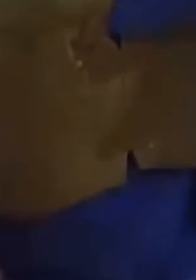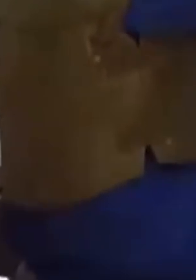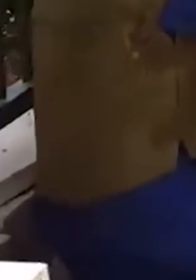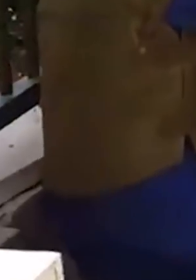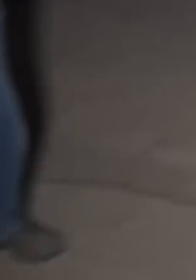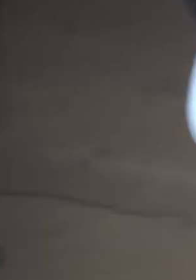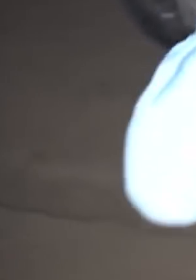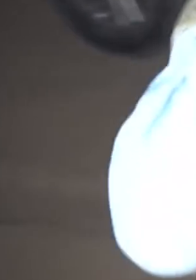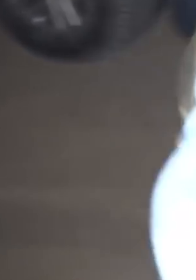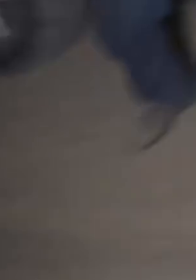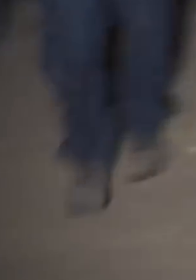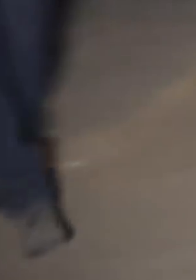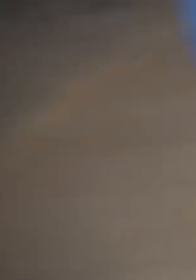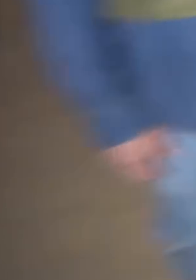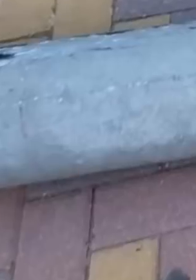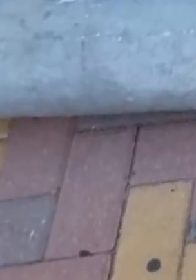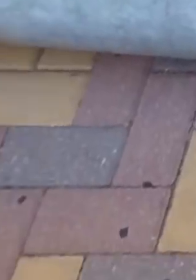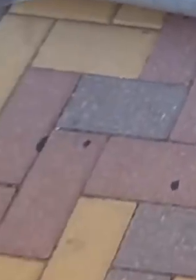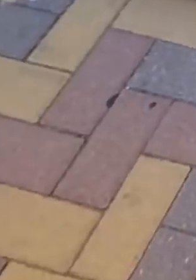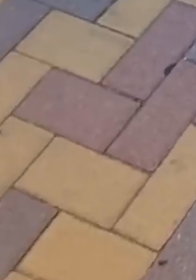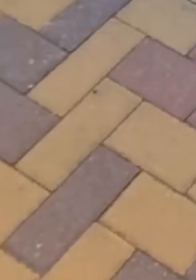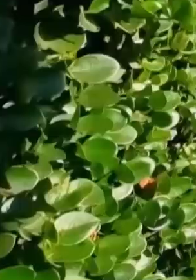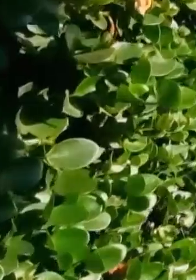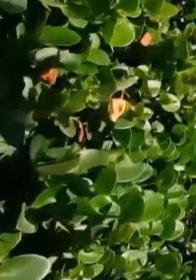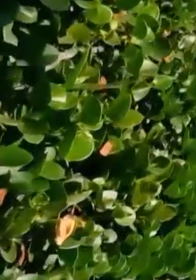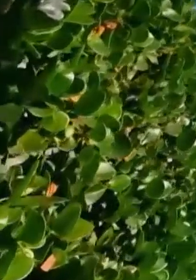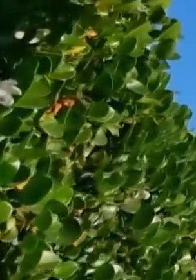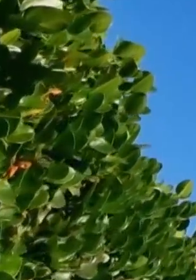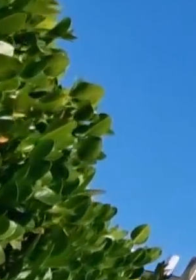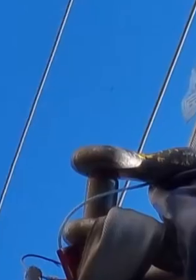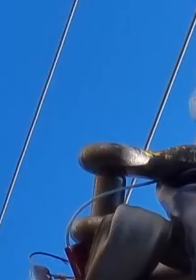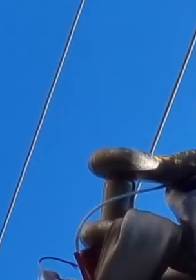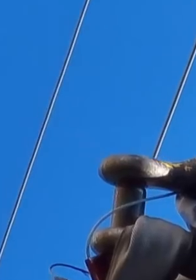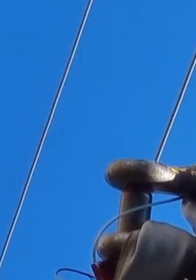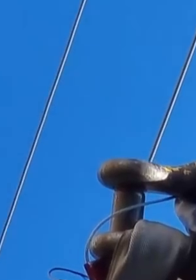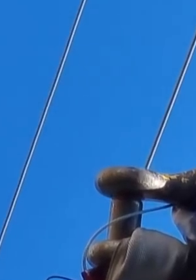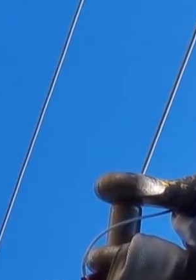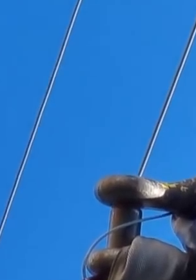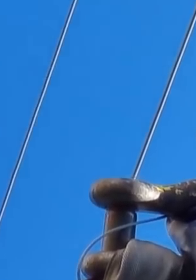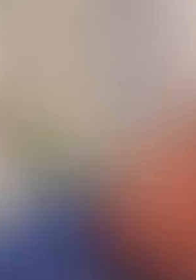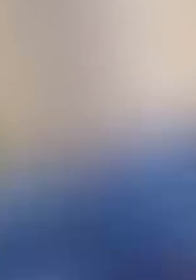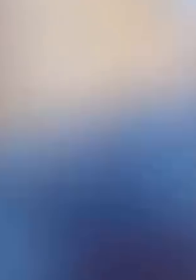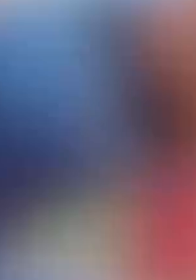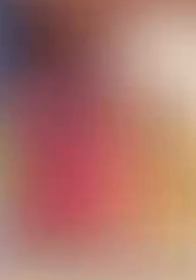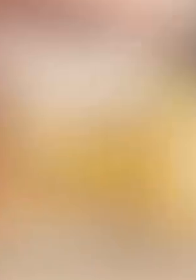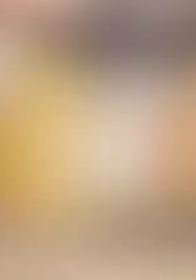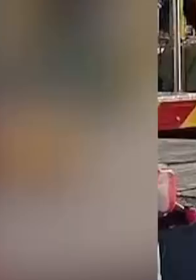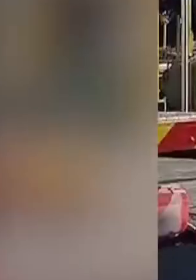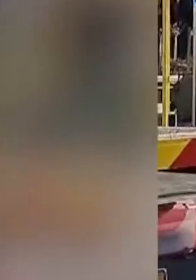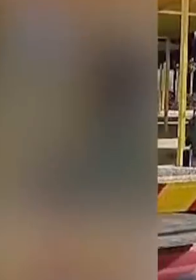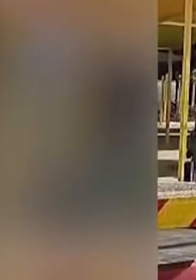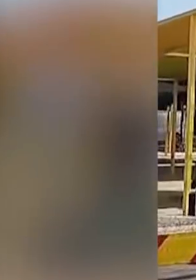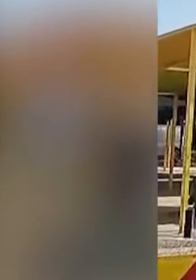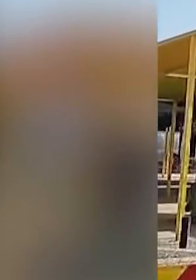ולספק תחזוקה שוטפת לאזרחי ישראל. אנחנו מנטרלים את הכבל שמזין את יחידת הפיקוח העירוני שצרפו